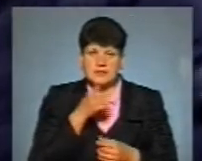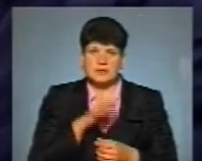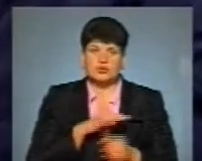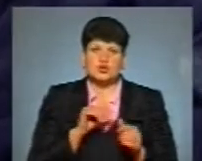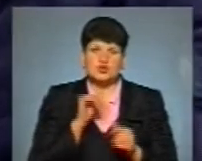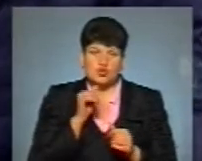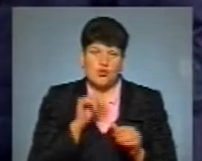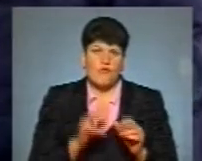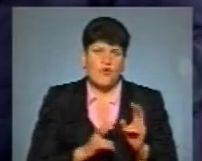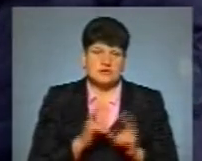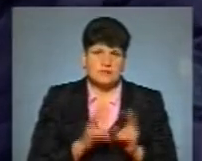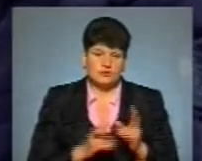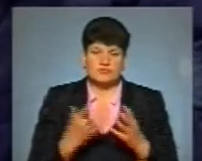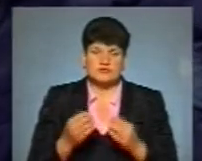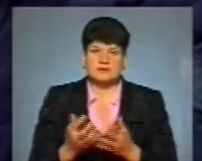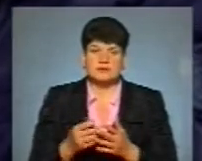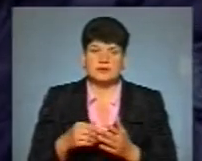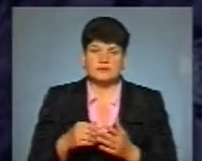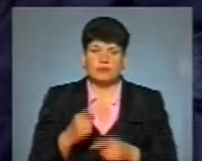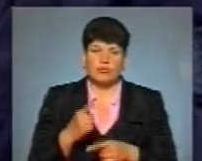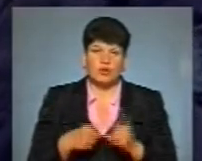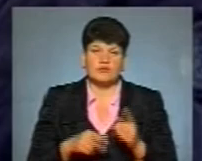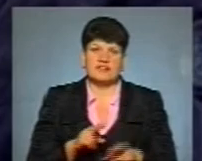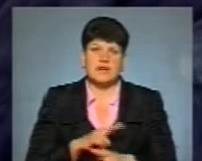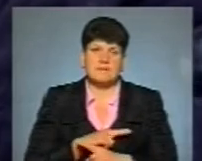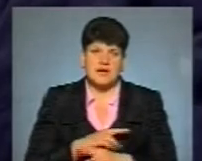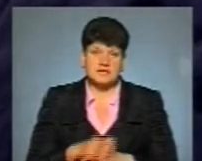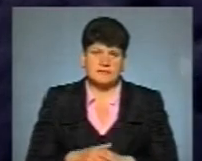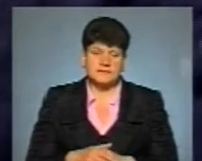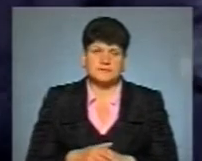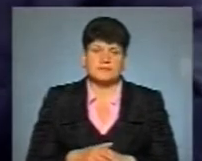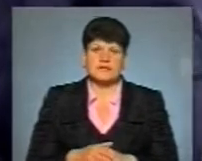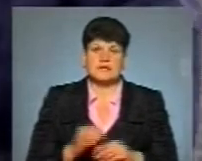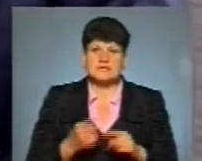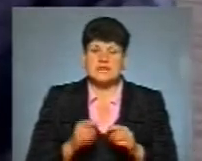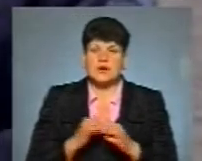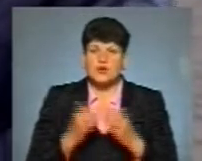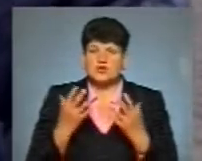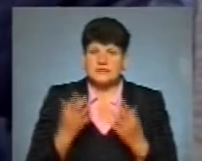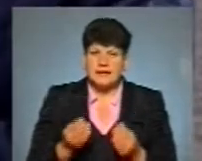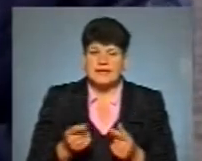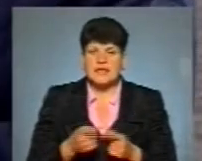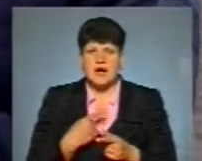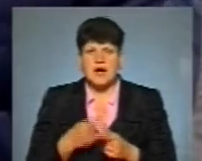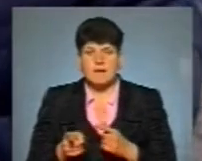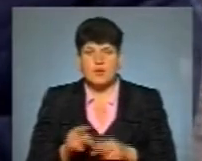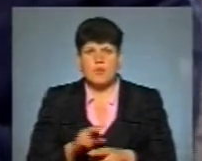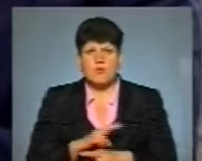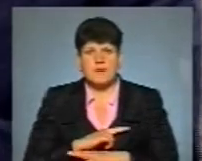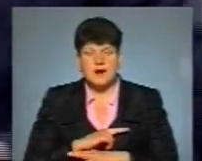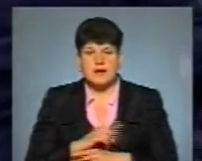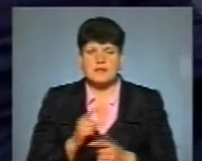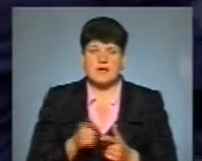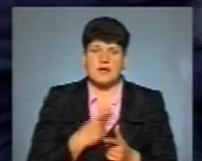заводу, то ми вже знаходили десь половина вже оце мертвих корінів. Це кожен день він або вмирає,